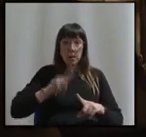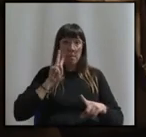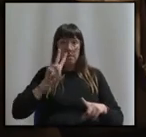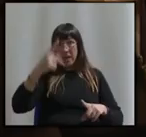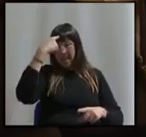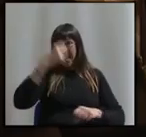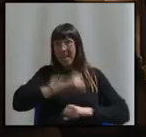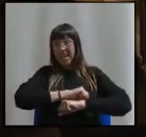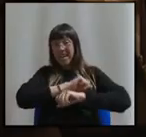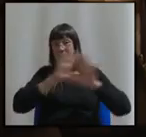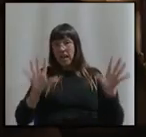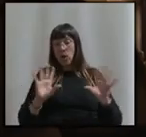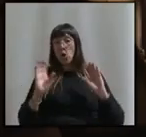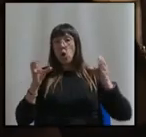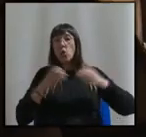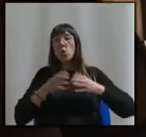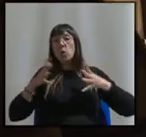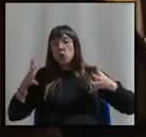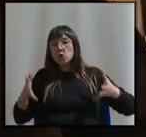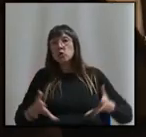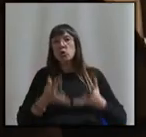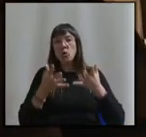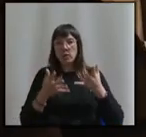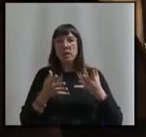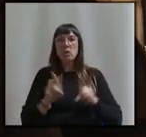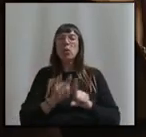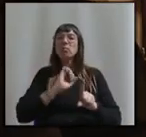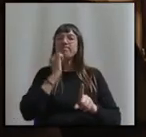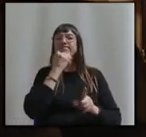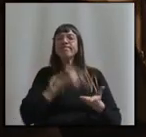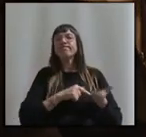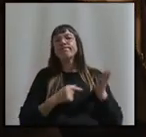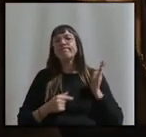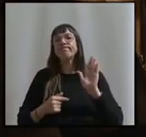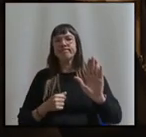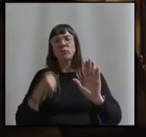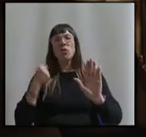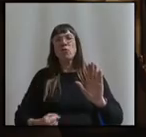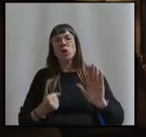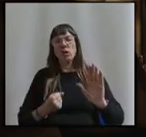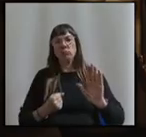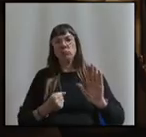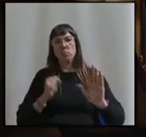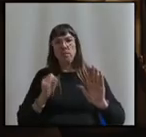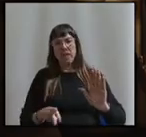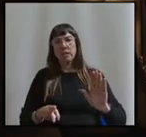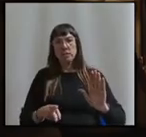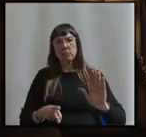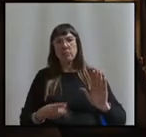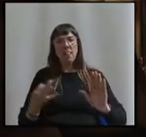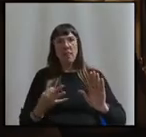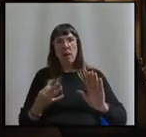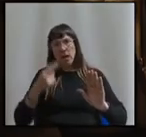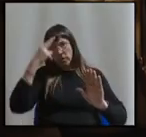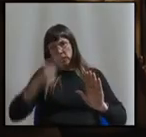grup municipal de Som-hi és reclamar que reconegui la forta capitalitat de Vic. Vic s'ha de fer respectar i s'ha de